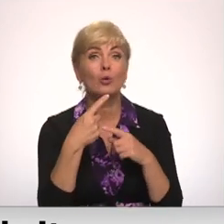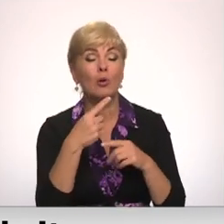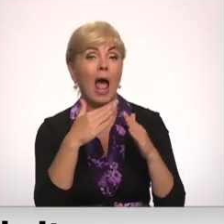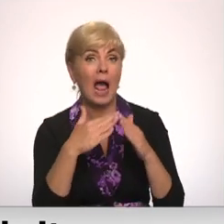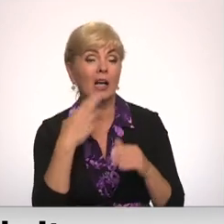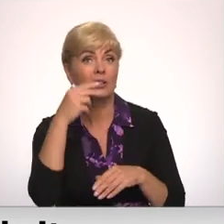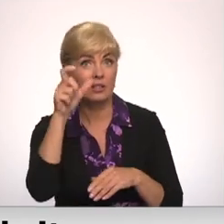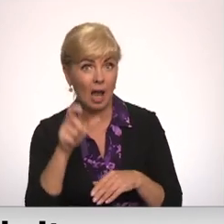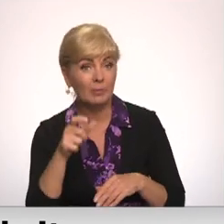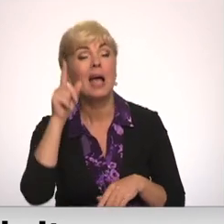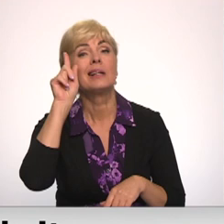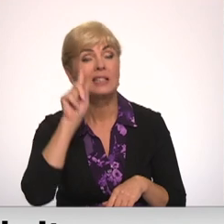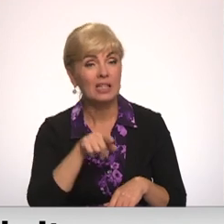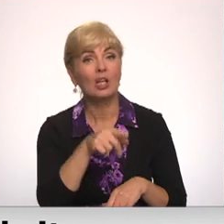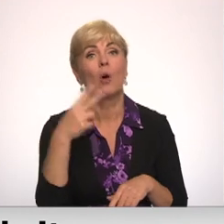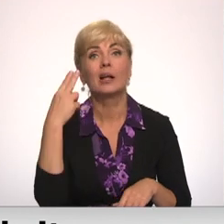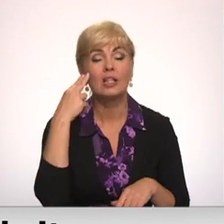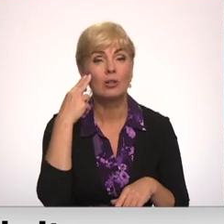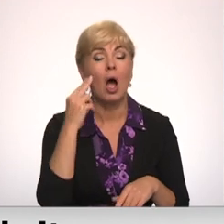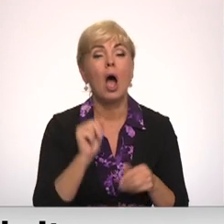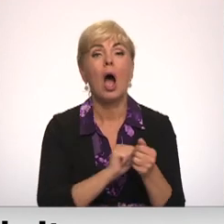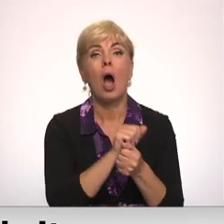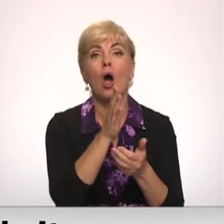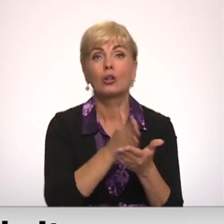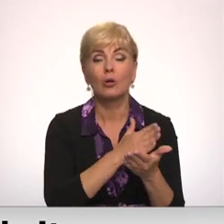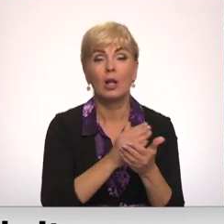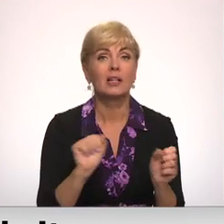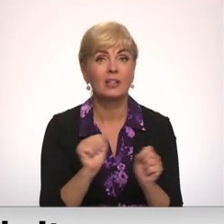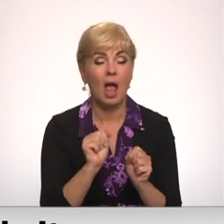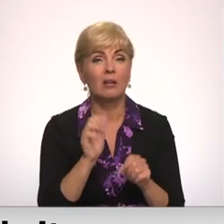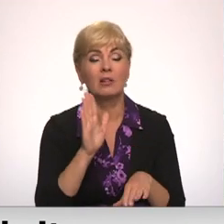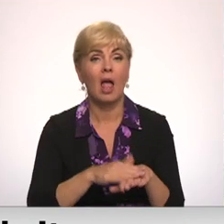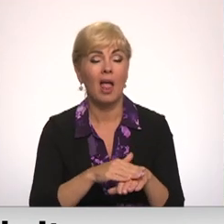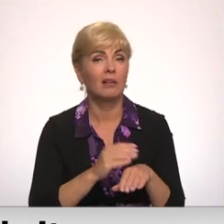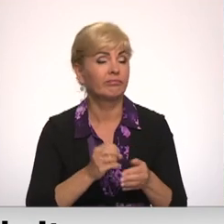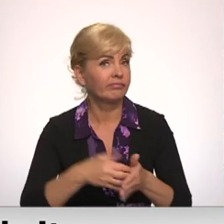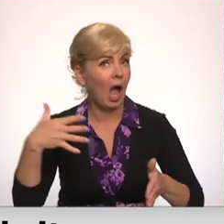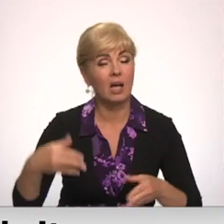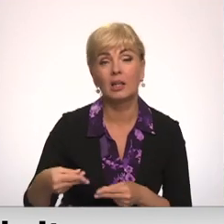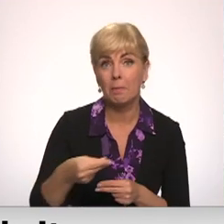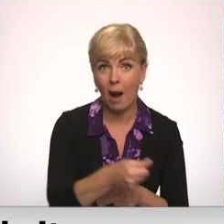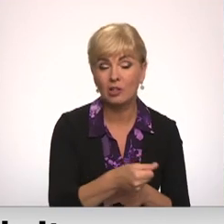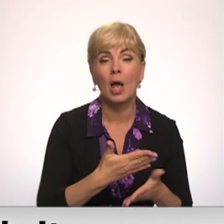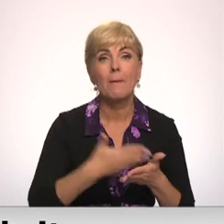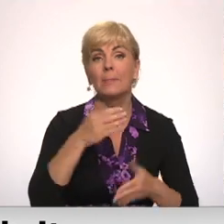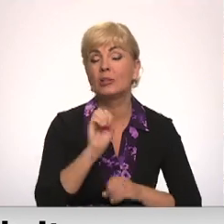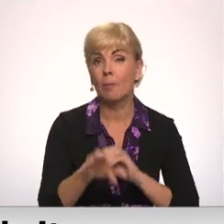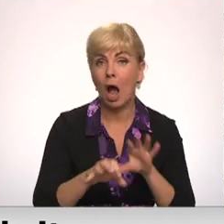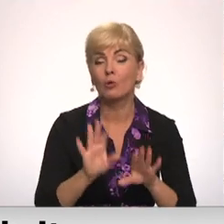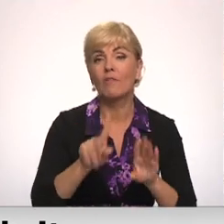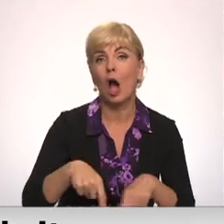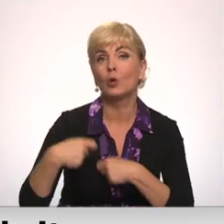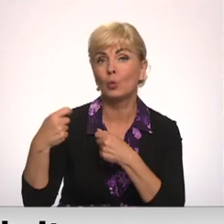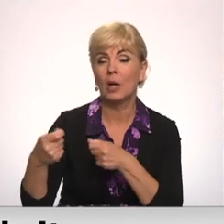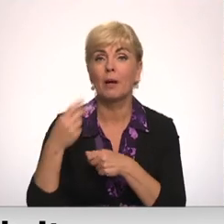saimnieki atzīst, kā apzinās riskus, taču utilizāciju veikt nesteidz augsto izmaksu dēļ. Turklāt bīstamus atkritumus pagaidām var nodot